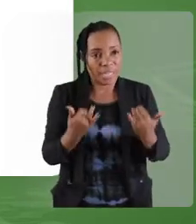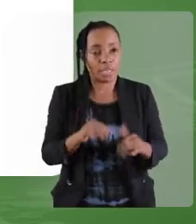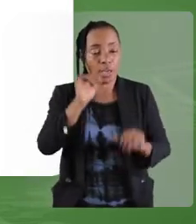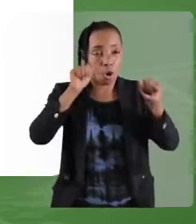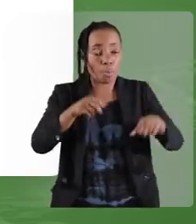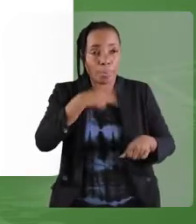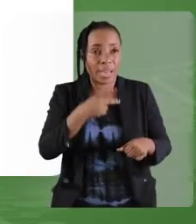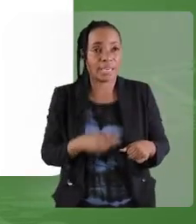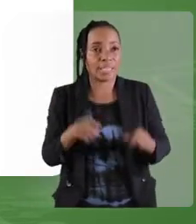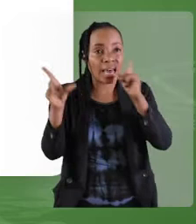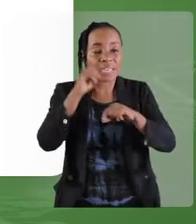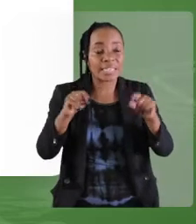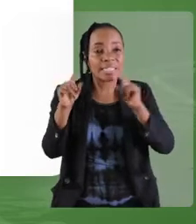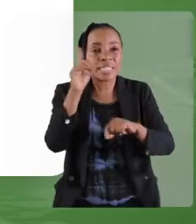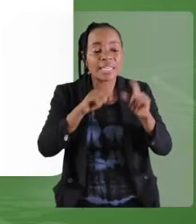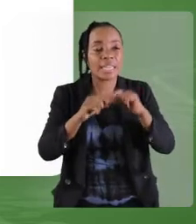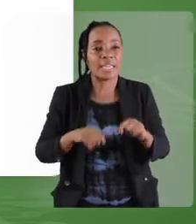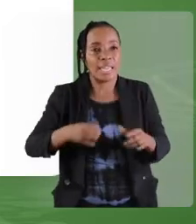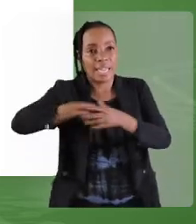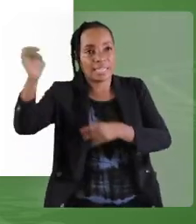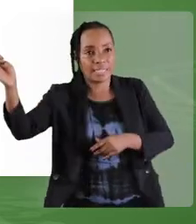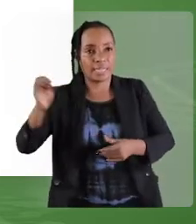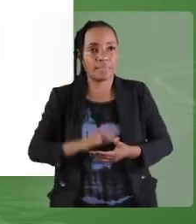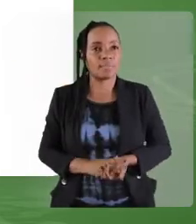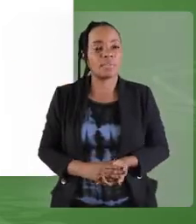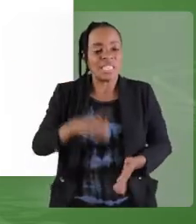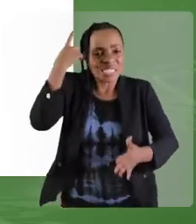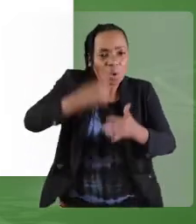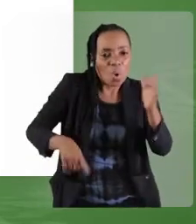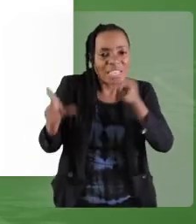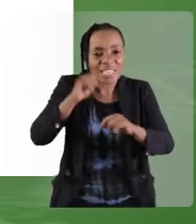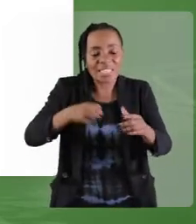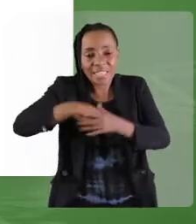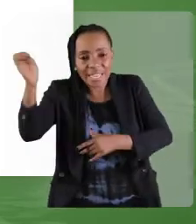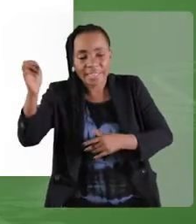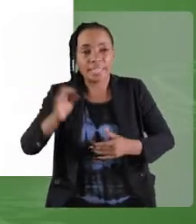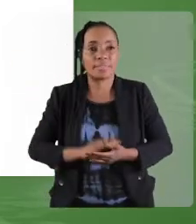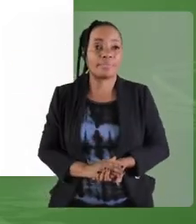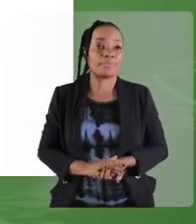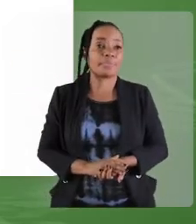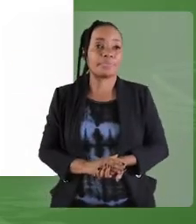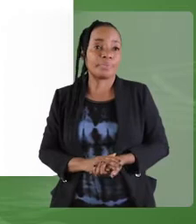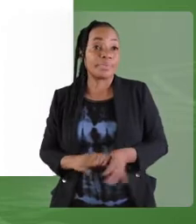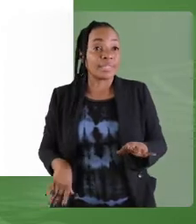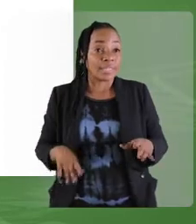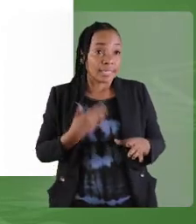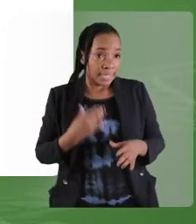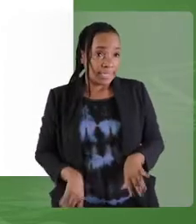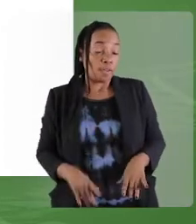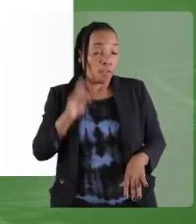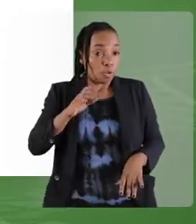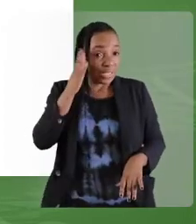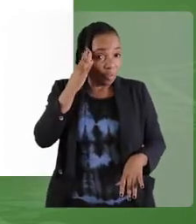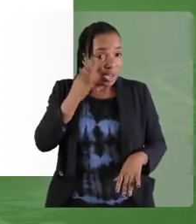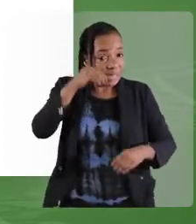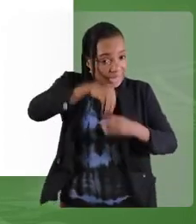consignes pour la critique externe avant de l'exposer. Dans une critique externe relativement à un texte de commentaire philosophique,